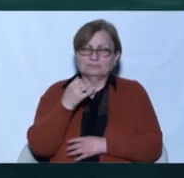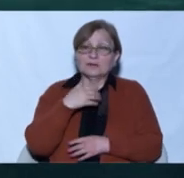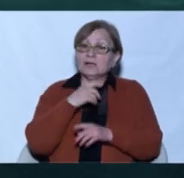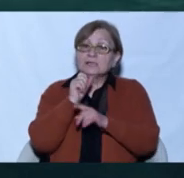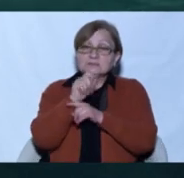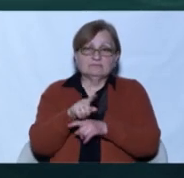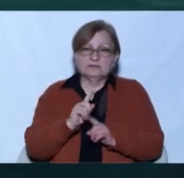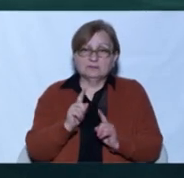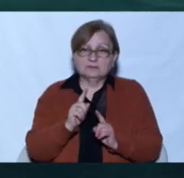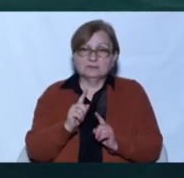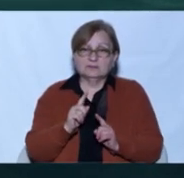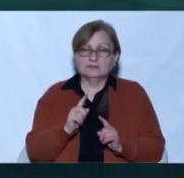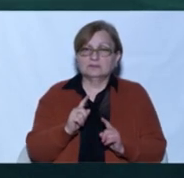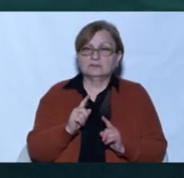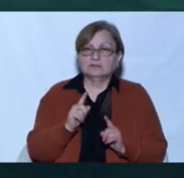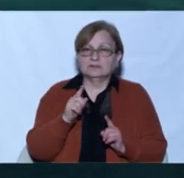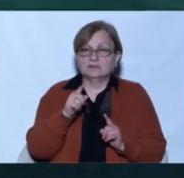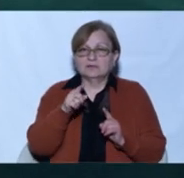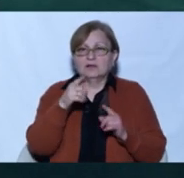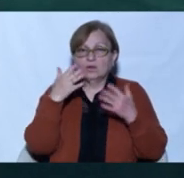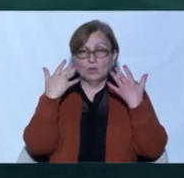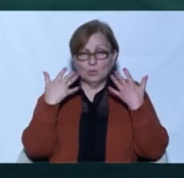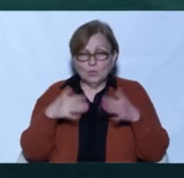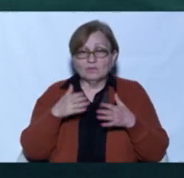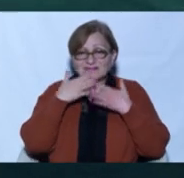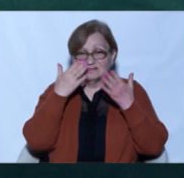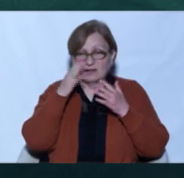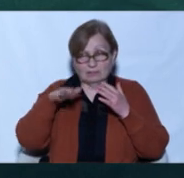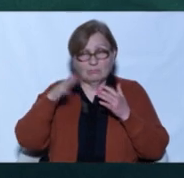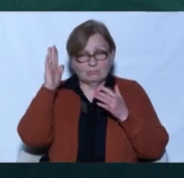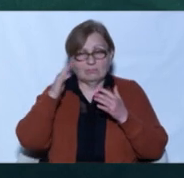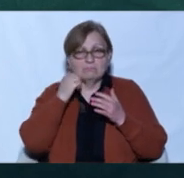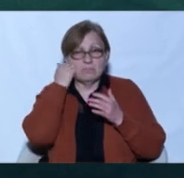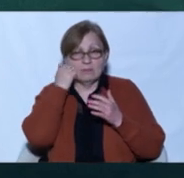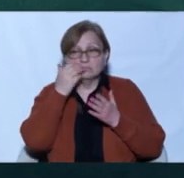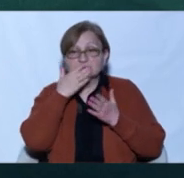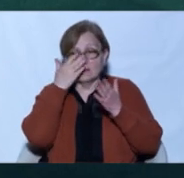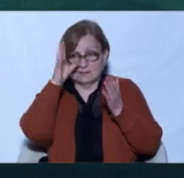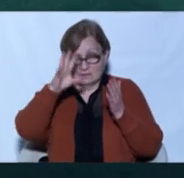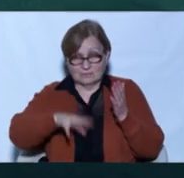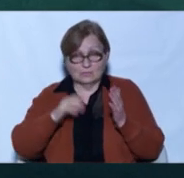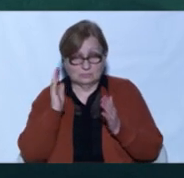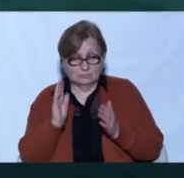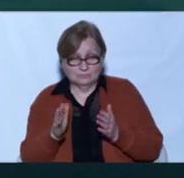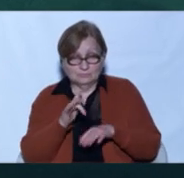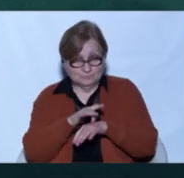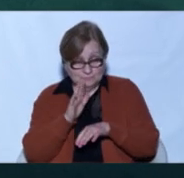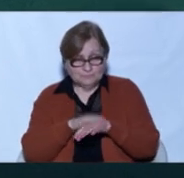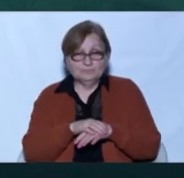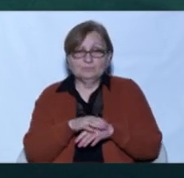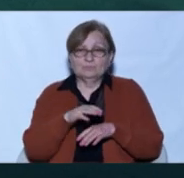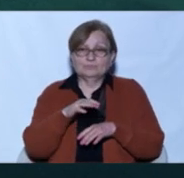დავალებას, მას შემდეგ რაც შენ წაიკითხე კითხავ გოდერძი ჩოხელის ბებოს და მე ძალიან დიდი იმედი მაქვს, რომ